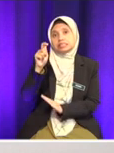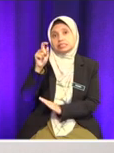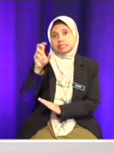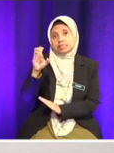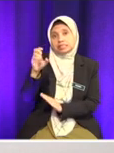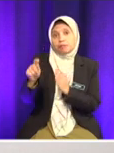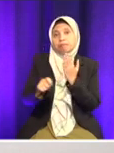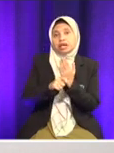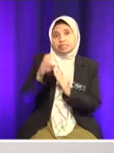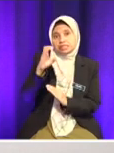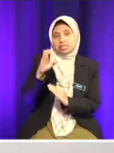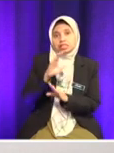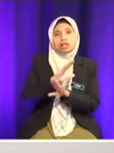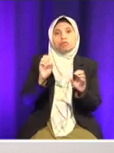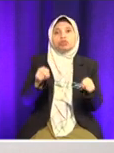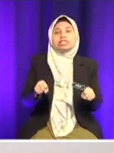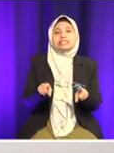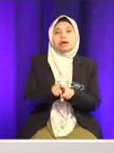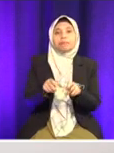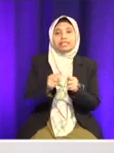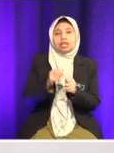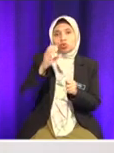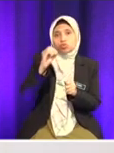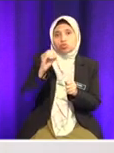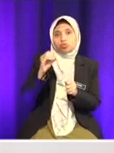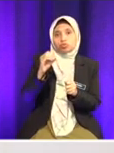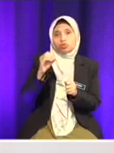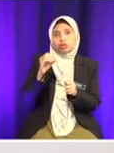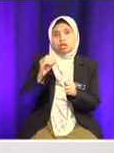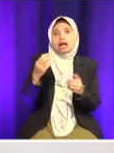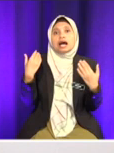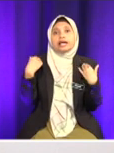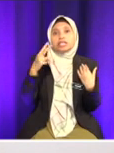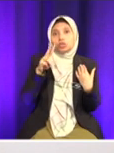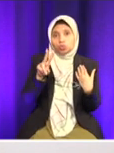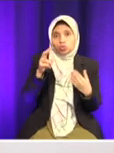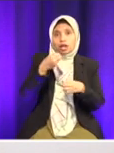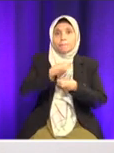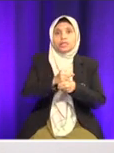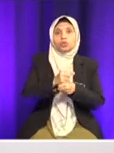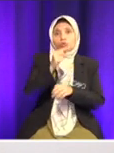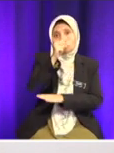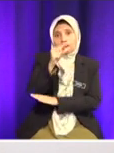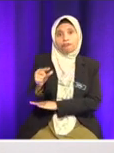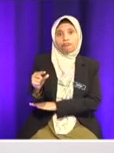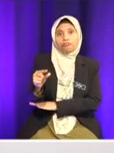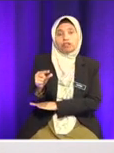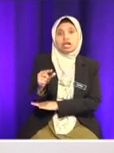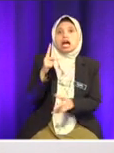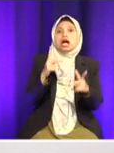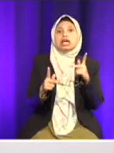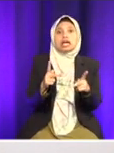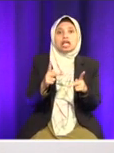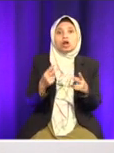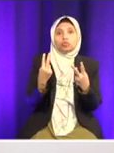I tak boleh sama dengan kosong Oke sama dengan Syifa ada terdapat dua bentuk grafik yaitu sekiranya